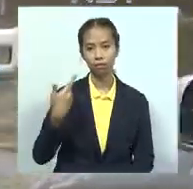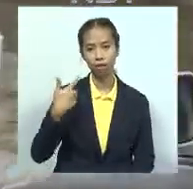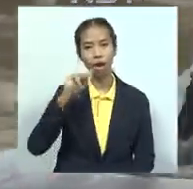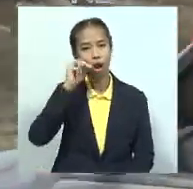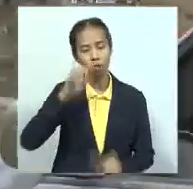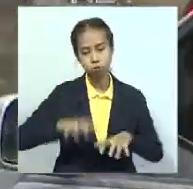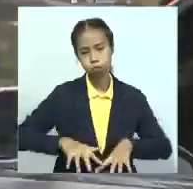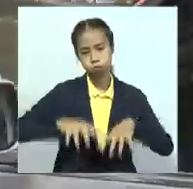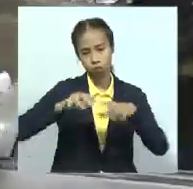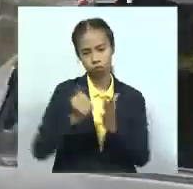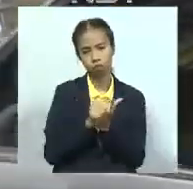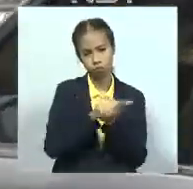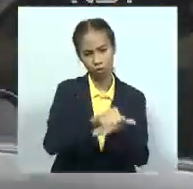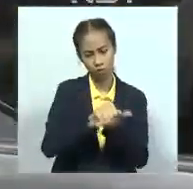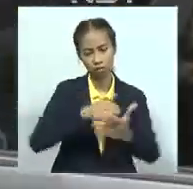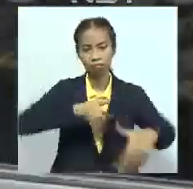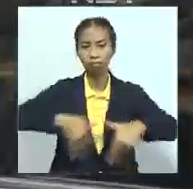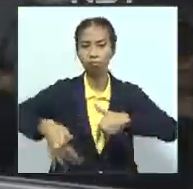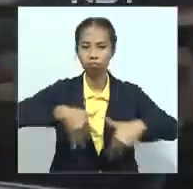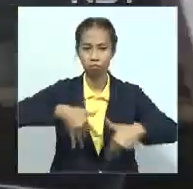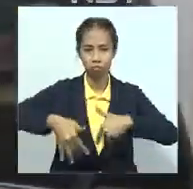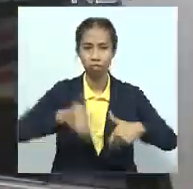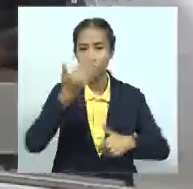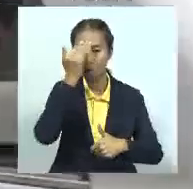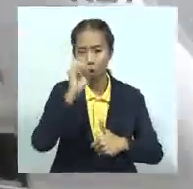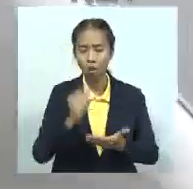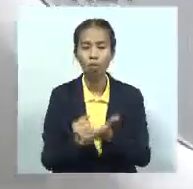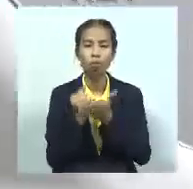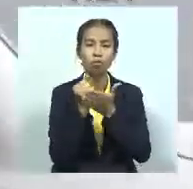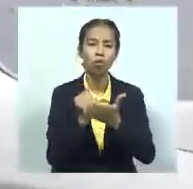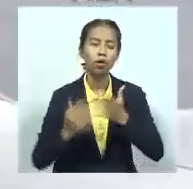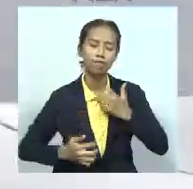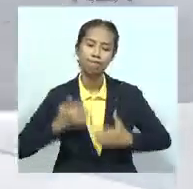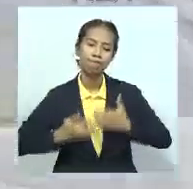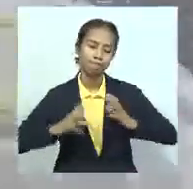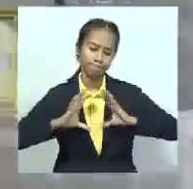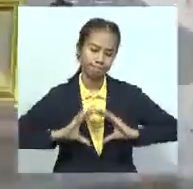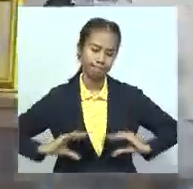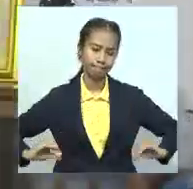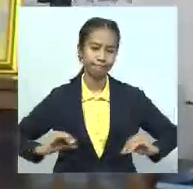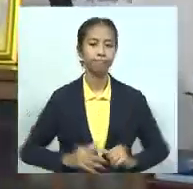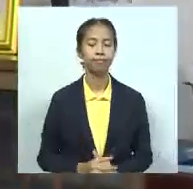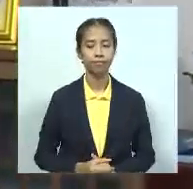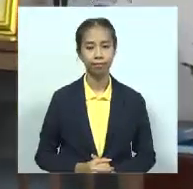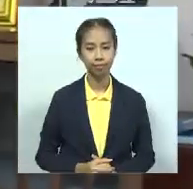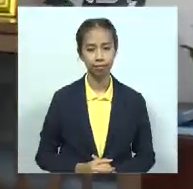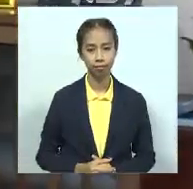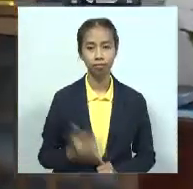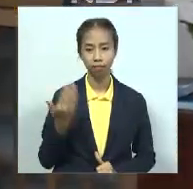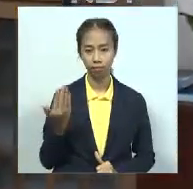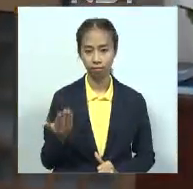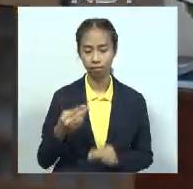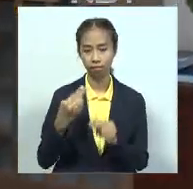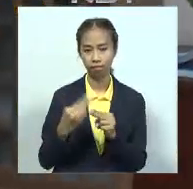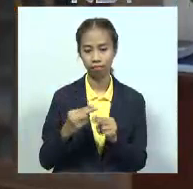ขังอำนวยความสะดวกให้กับประชาชนเพื่อบรรเทาความเดือดร้อนในเบื้องต้นนายบัญชาสืบกระ